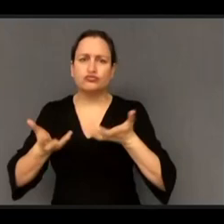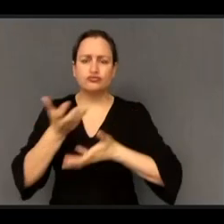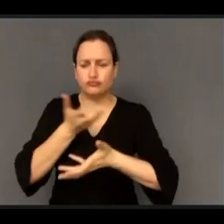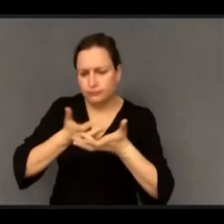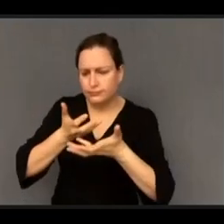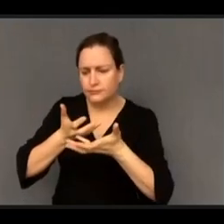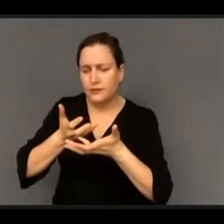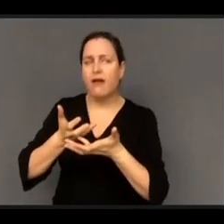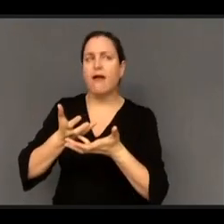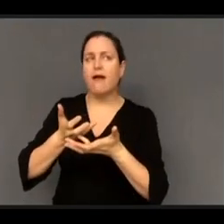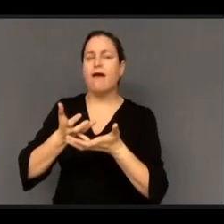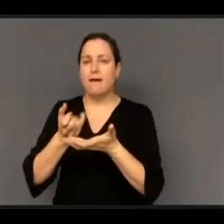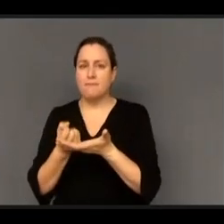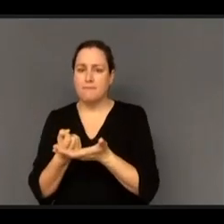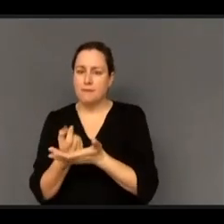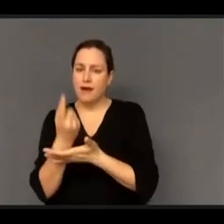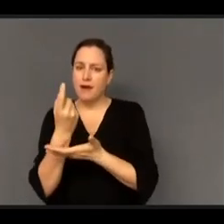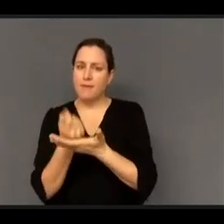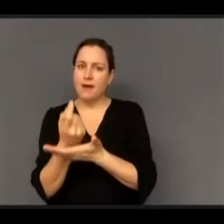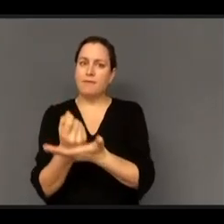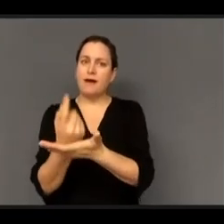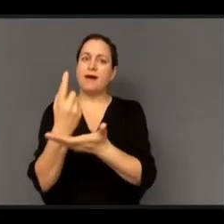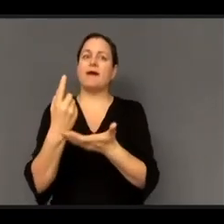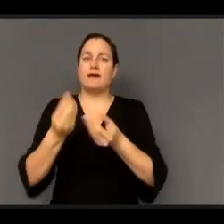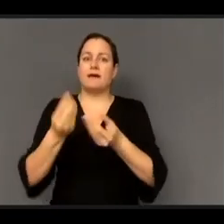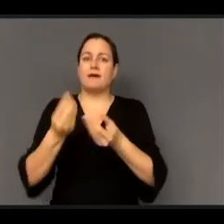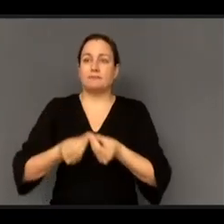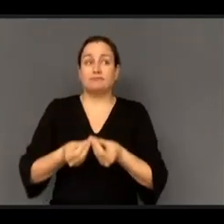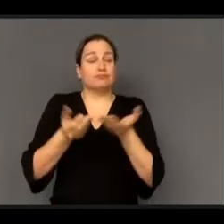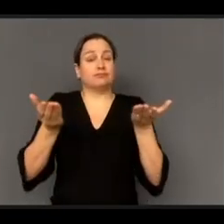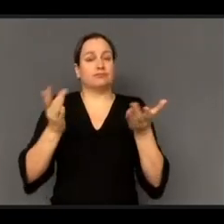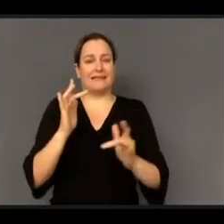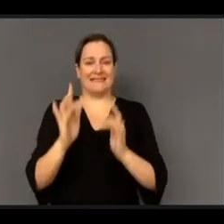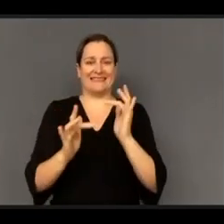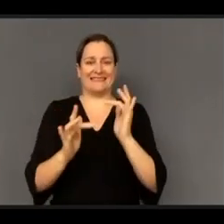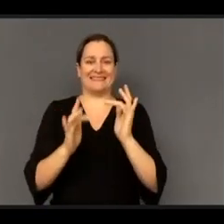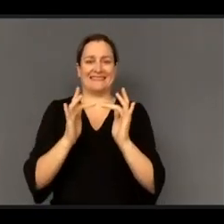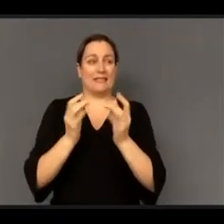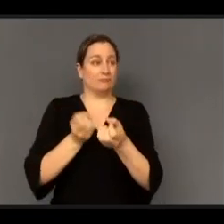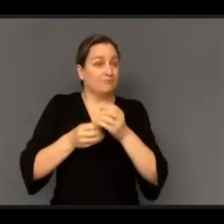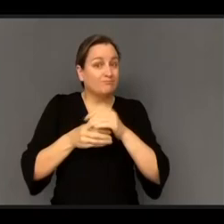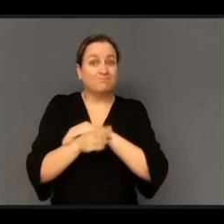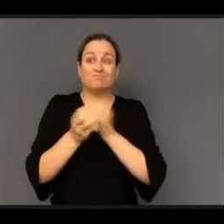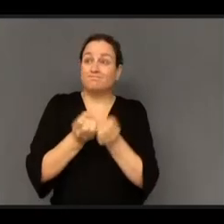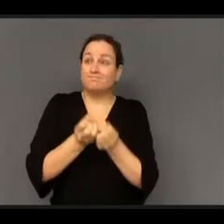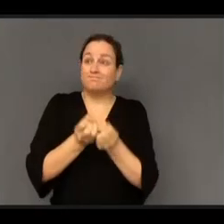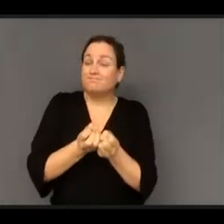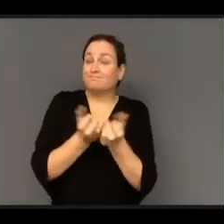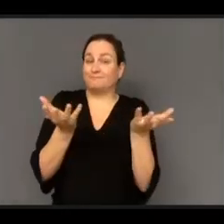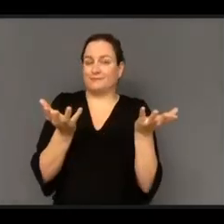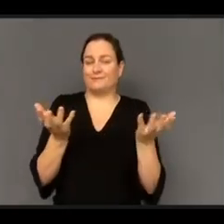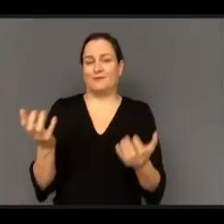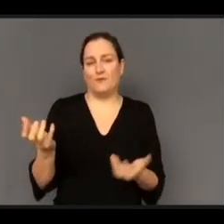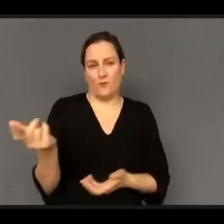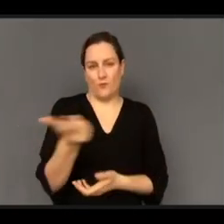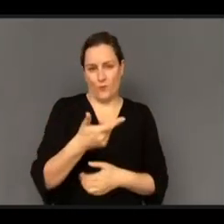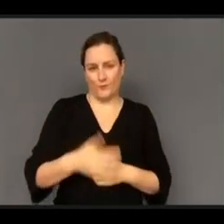し、私からのオープニングのご挨拶とさせていただきます。ありがとうございました。